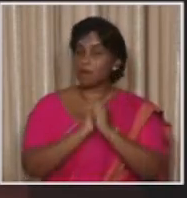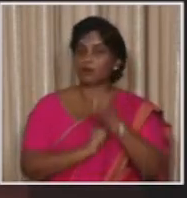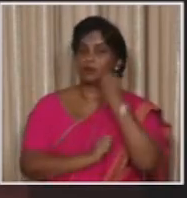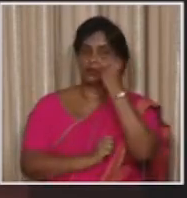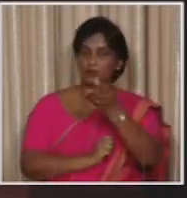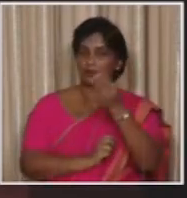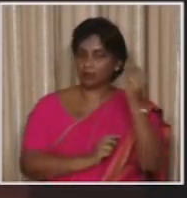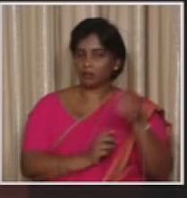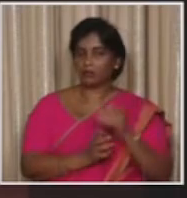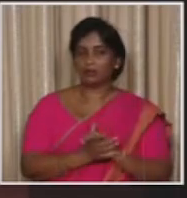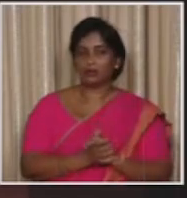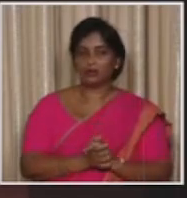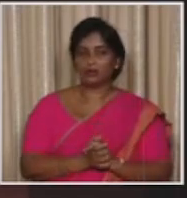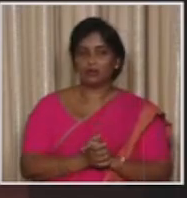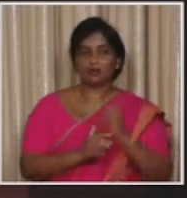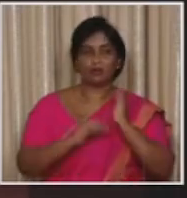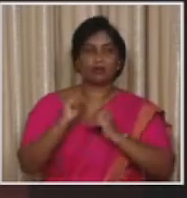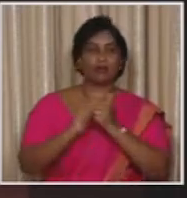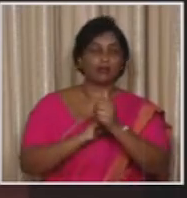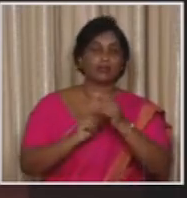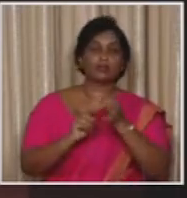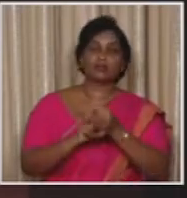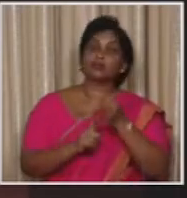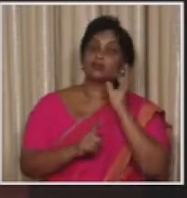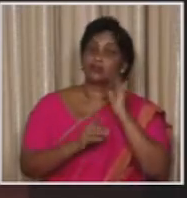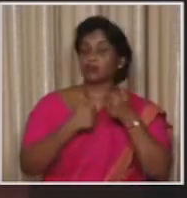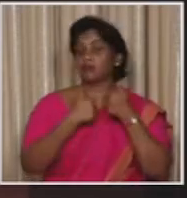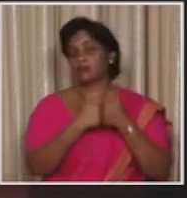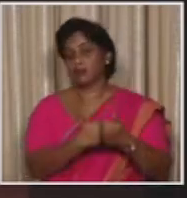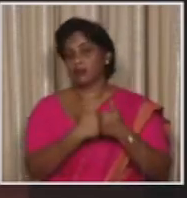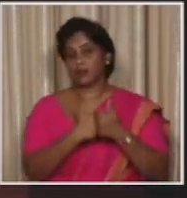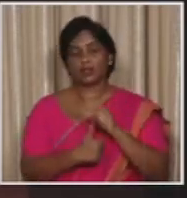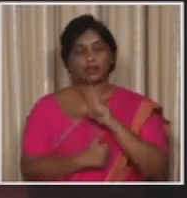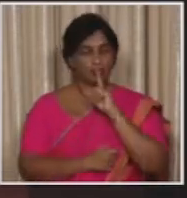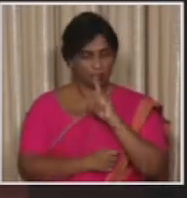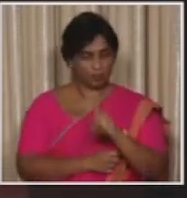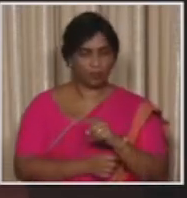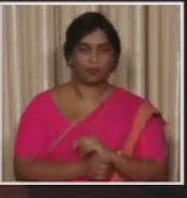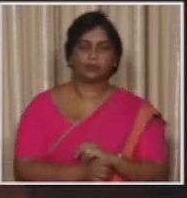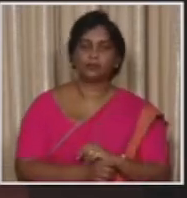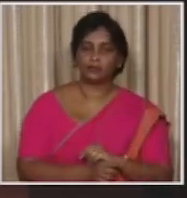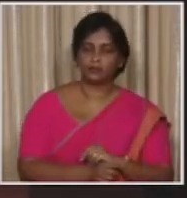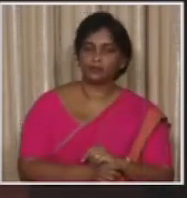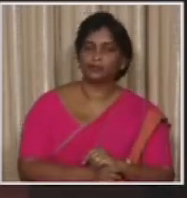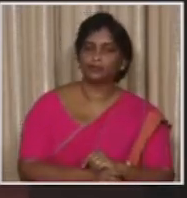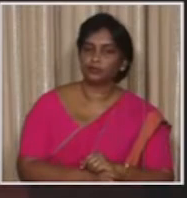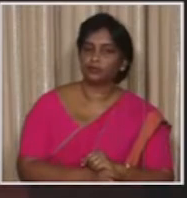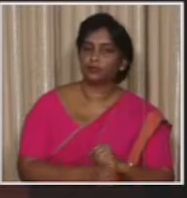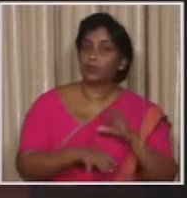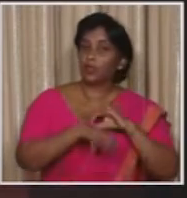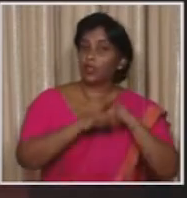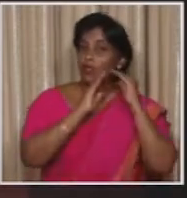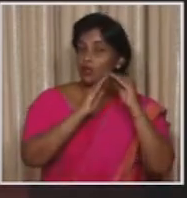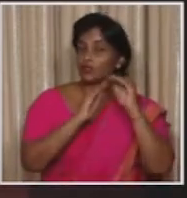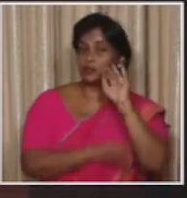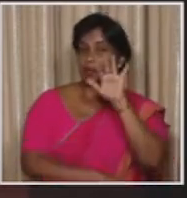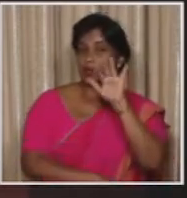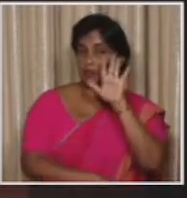කළා තිබෙනවා. මේ ක්‍රියාදාමයන් ජනාධිපතිවරයා ප්‍රශංසාවට ලක් කරලා තියෙනවා. රෝහල්